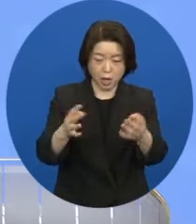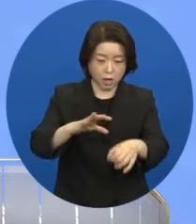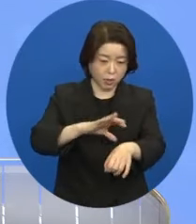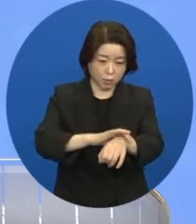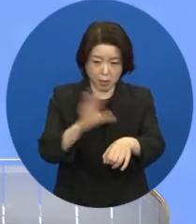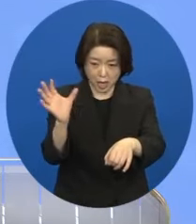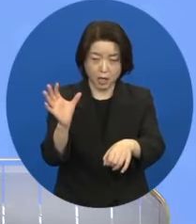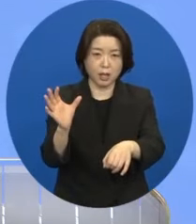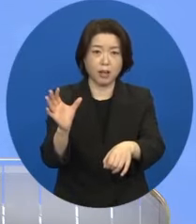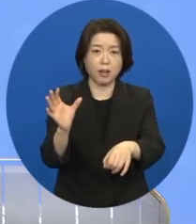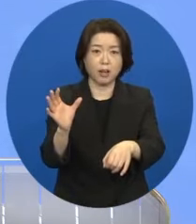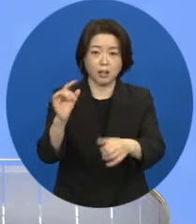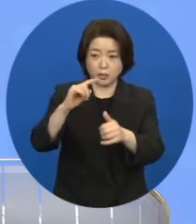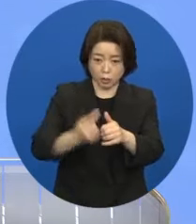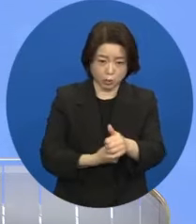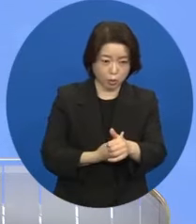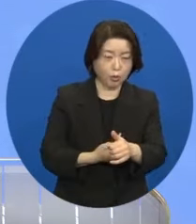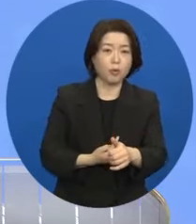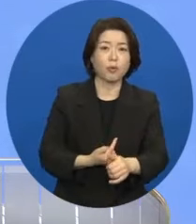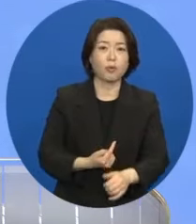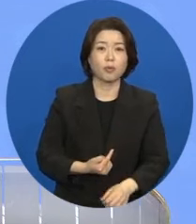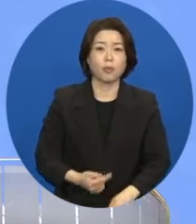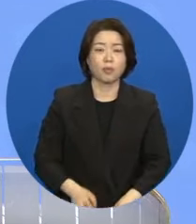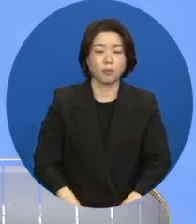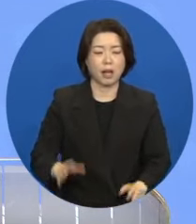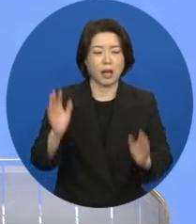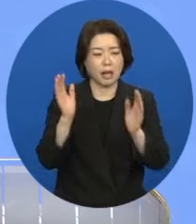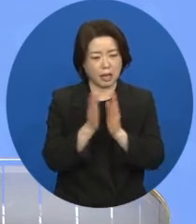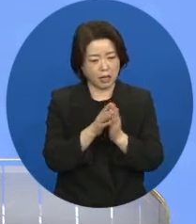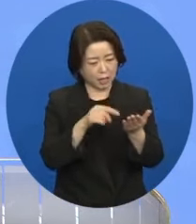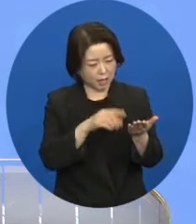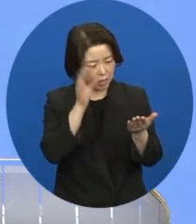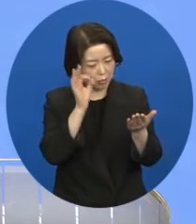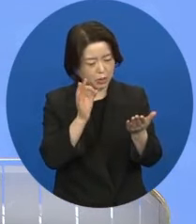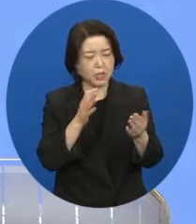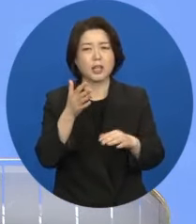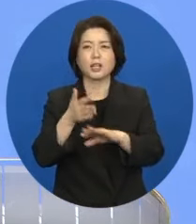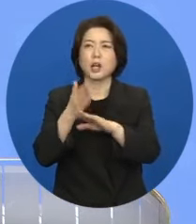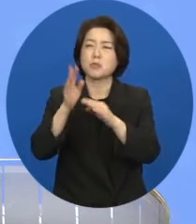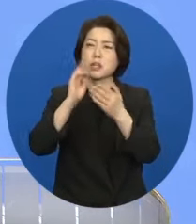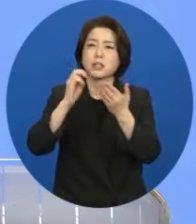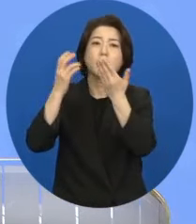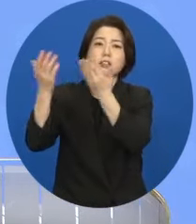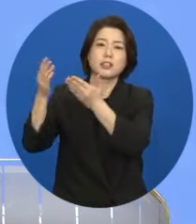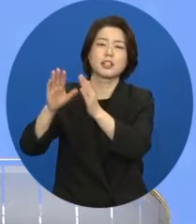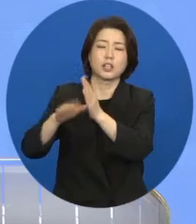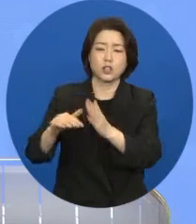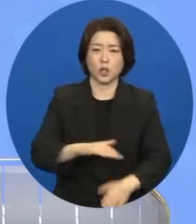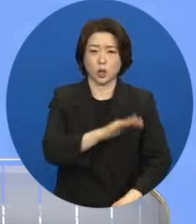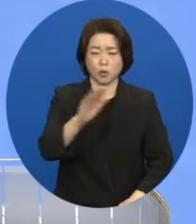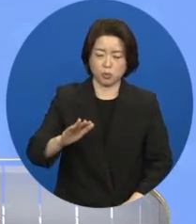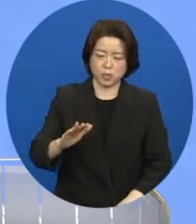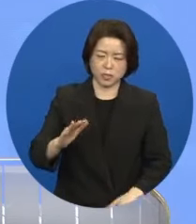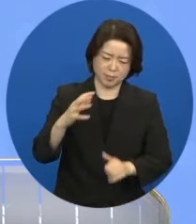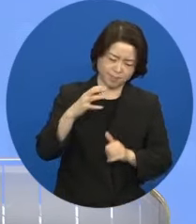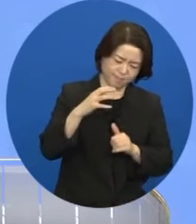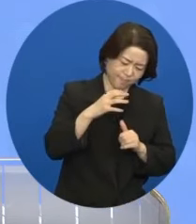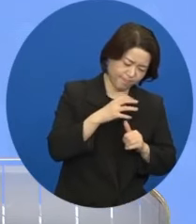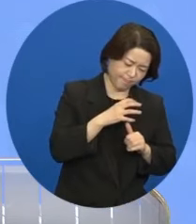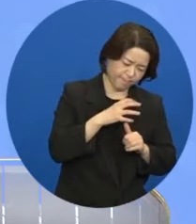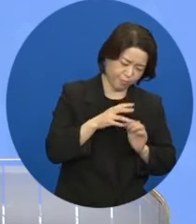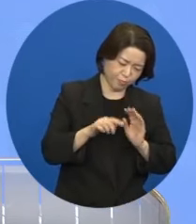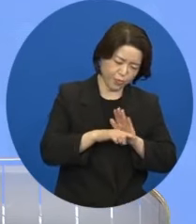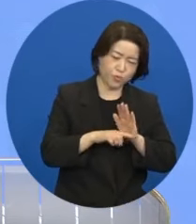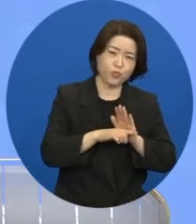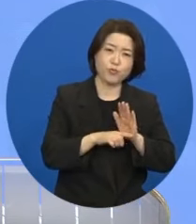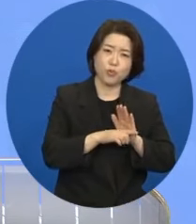풀립니다 저도 이제이 말씀을 묵상하면서 그 사하고 찬양할 때에 우리를 사로잡고 있던 부정적인